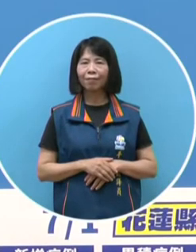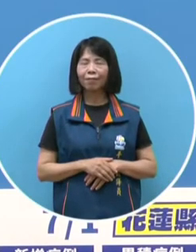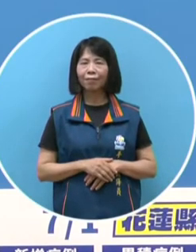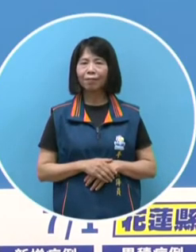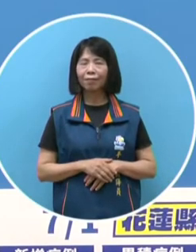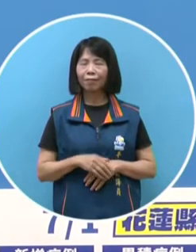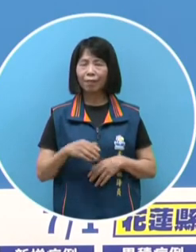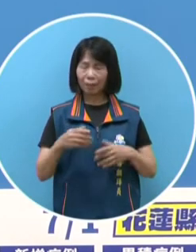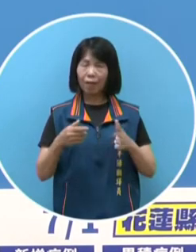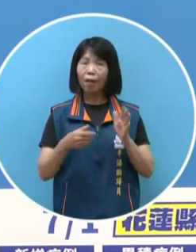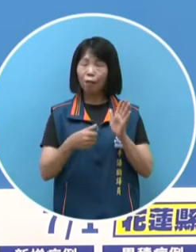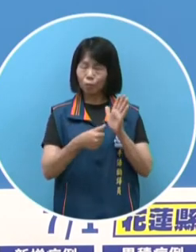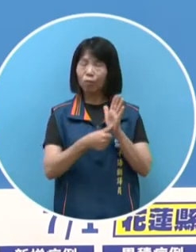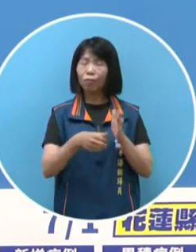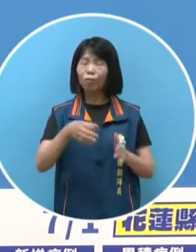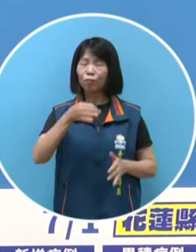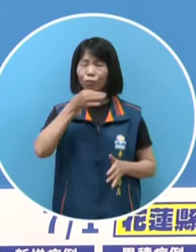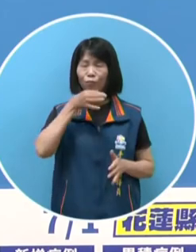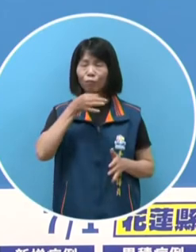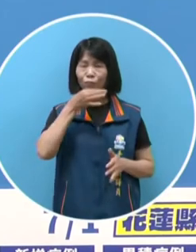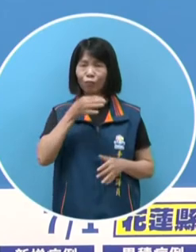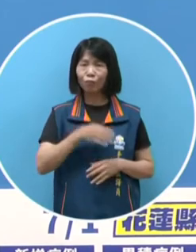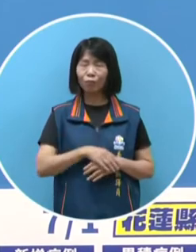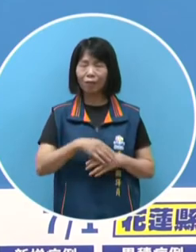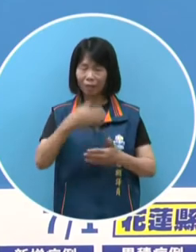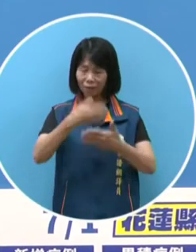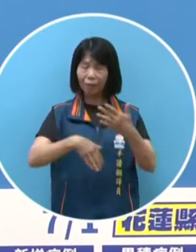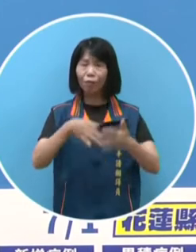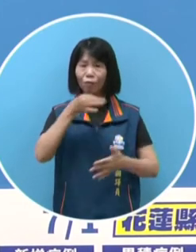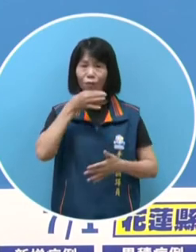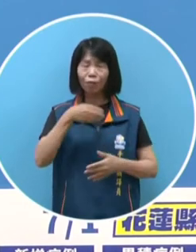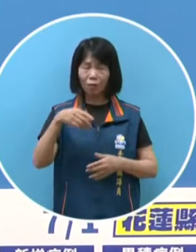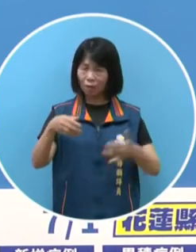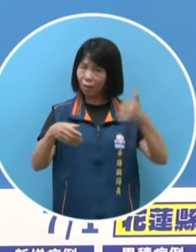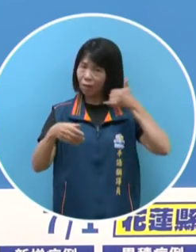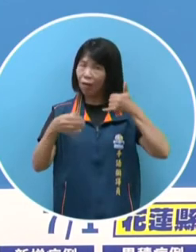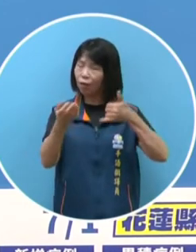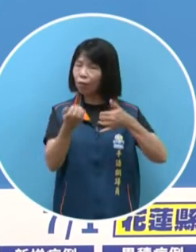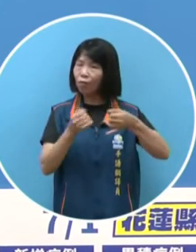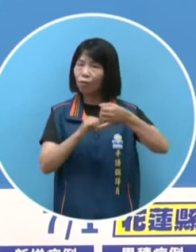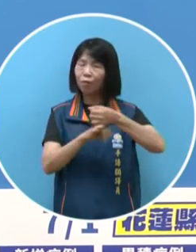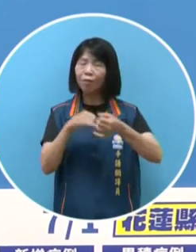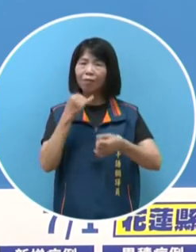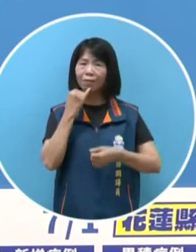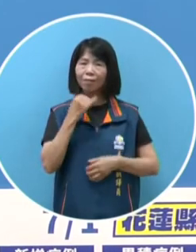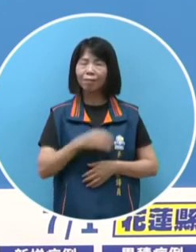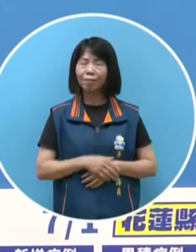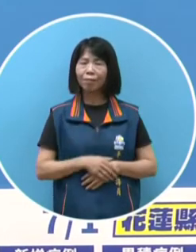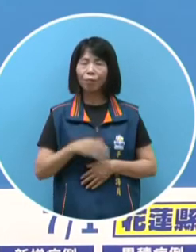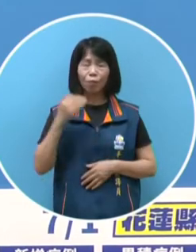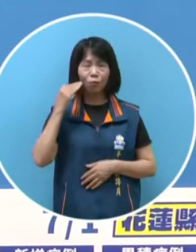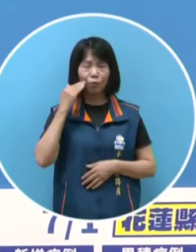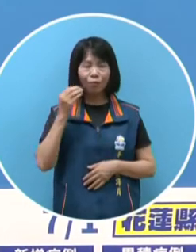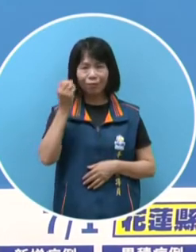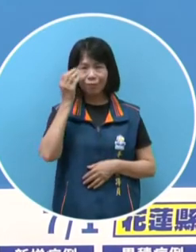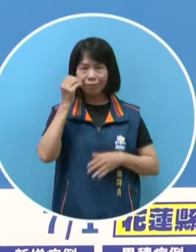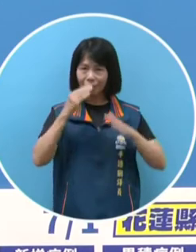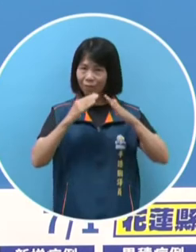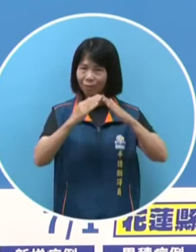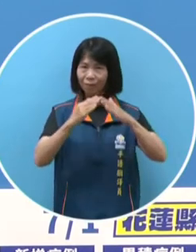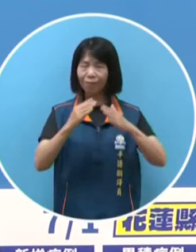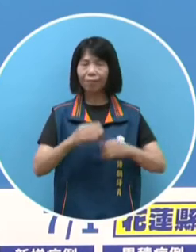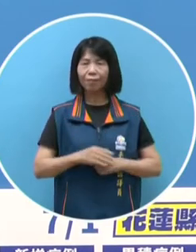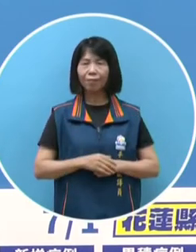都还有名额，所以不要着急，都还有名额哈。那也可以，如果我们在花莲市，